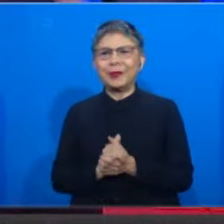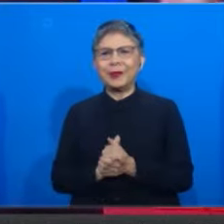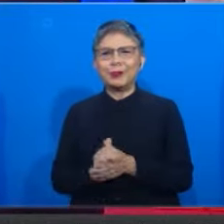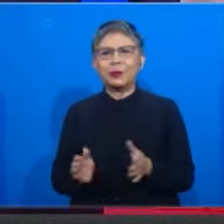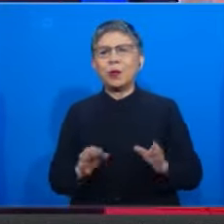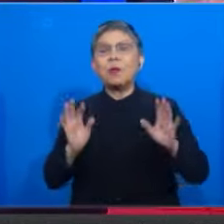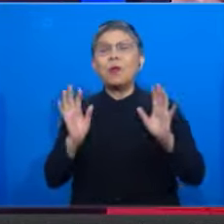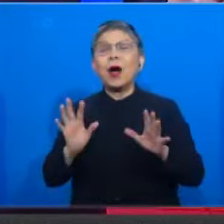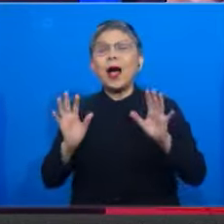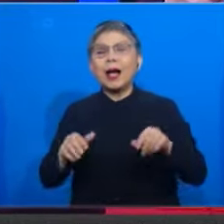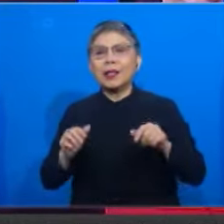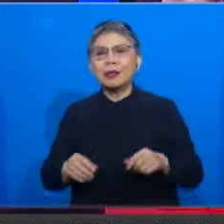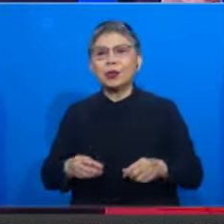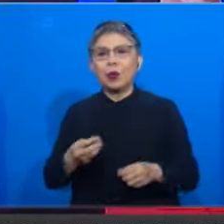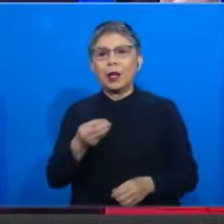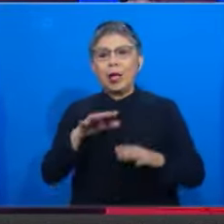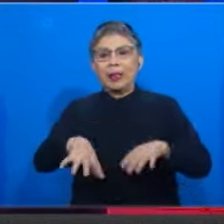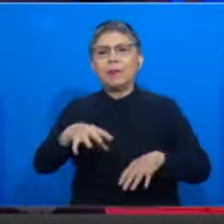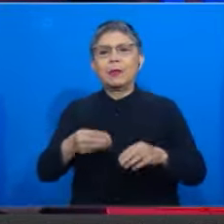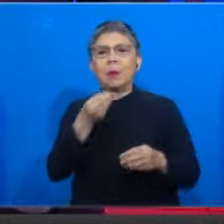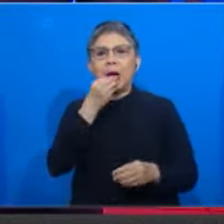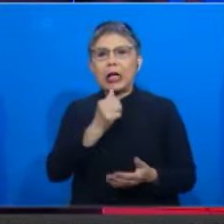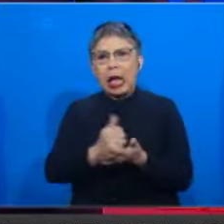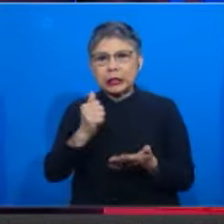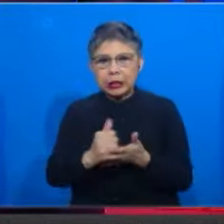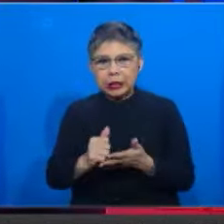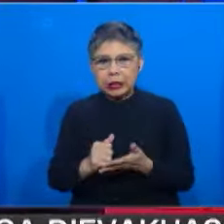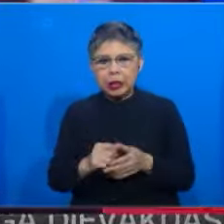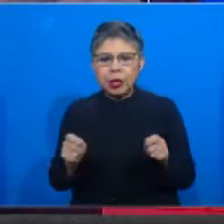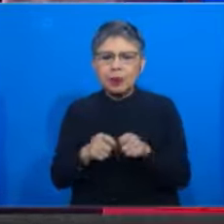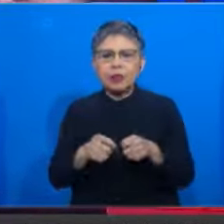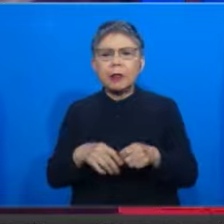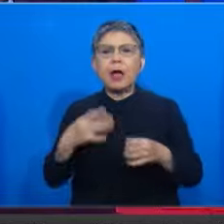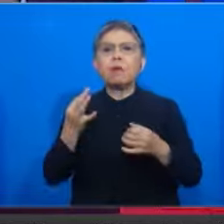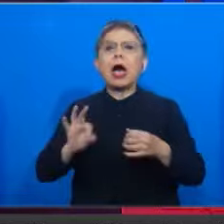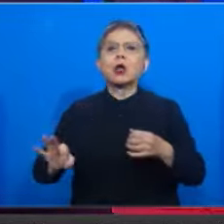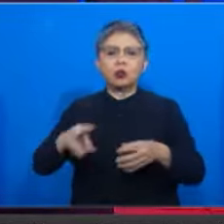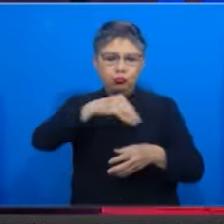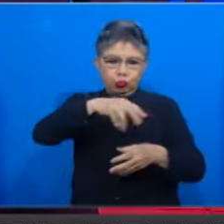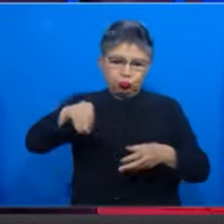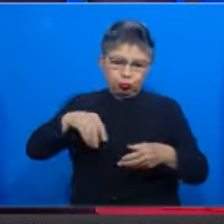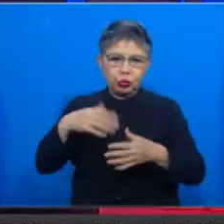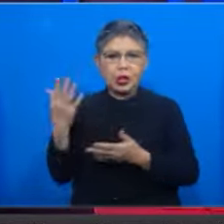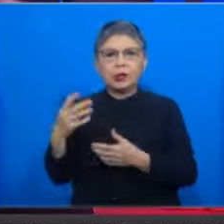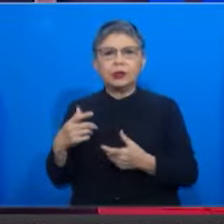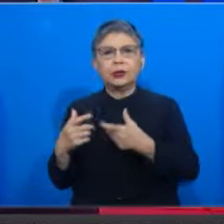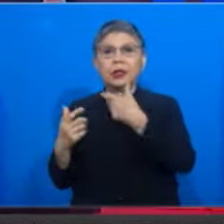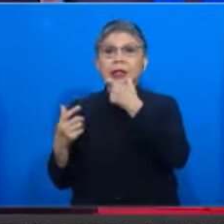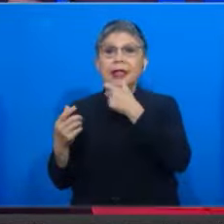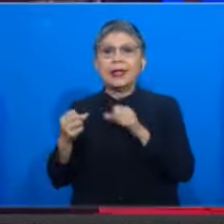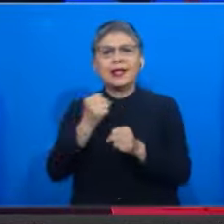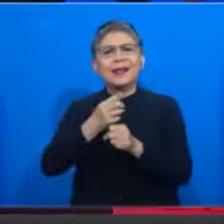Kini sudah banyak sekali inovasi makanan tradisional dibuat kekinian dengan tambahan beragam topping menarik. Seperti jajanan getas yang